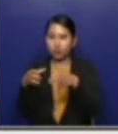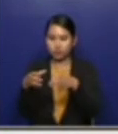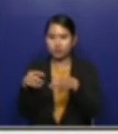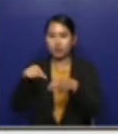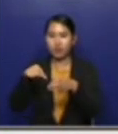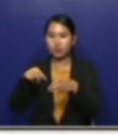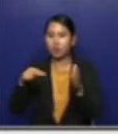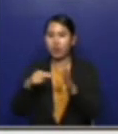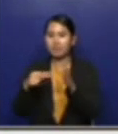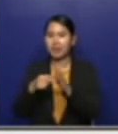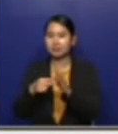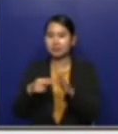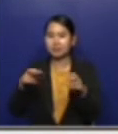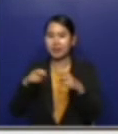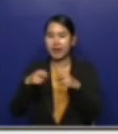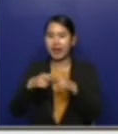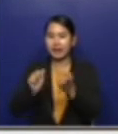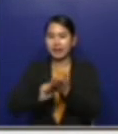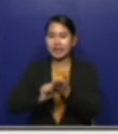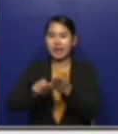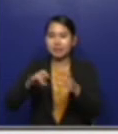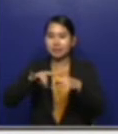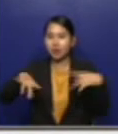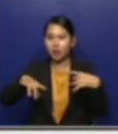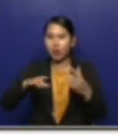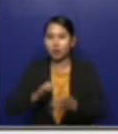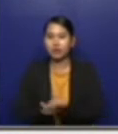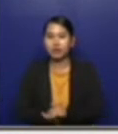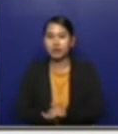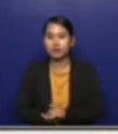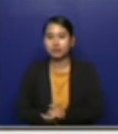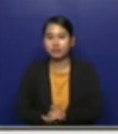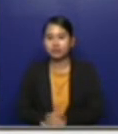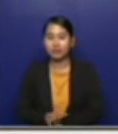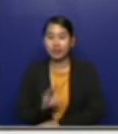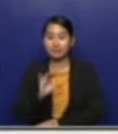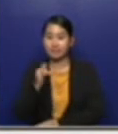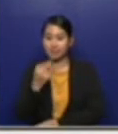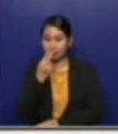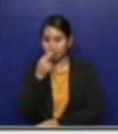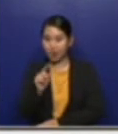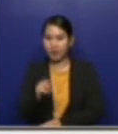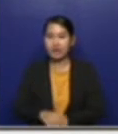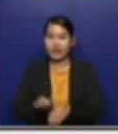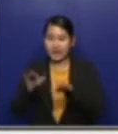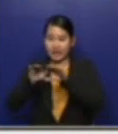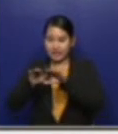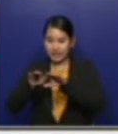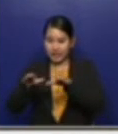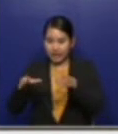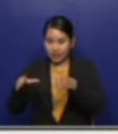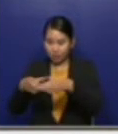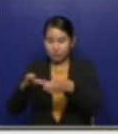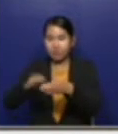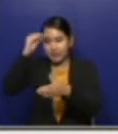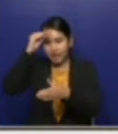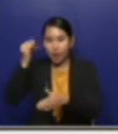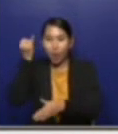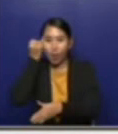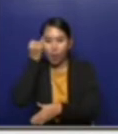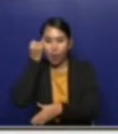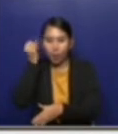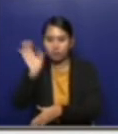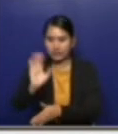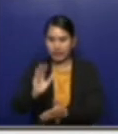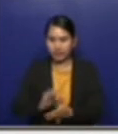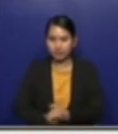แก้ตรงจุดแล้วถามผิดคนแล้วท่านประธานครับเขาจะมองยังไงครับเด็กไม่โง่นะคนชุมนุมเขาไม่โง่นะเขาจะ